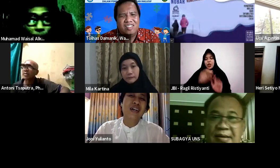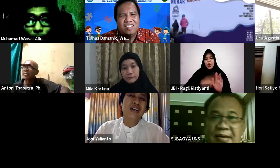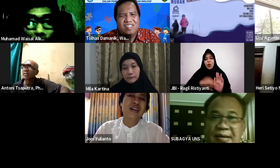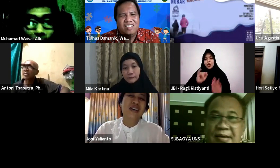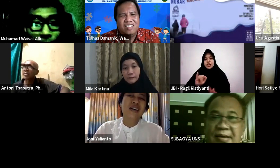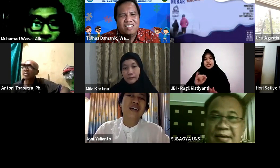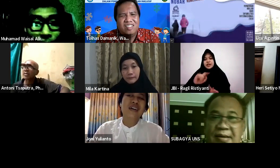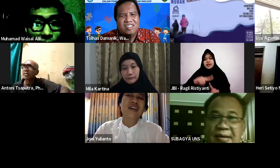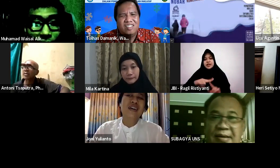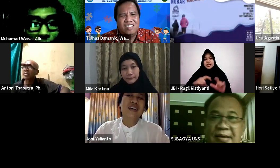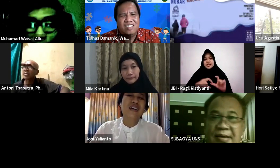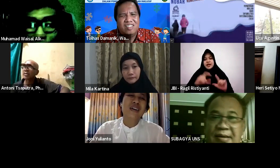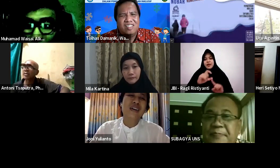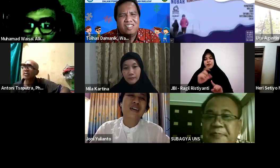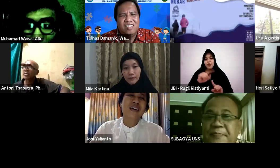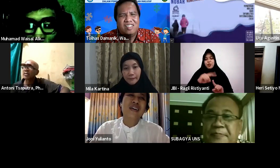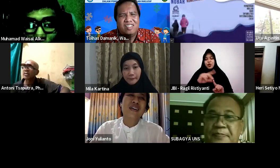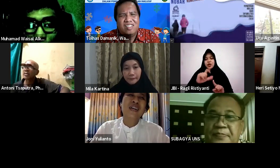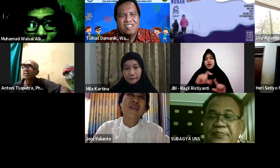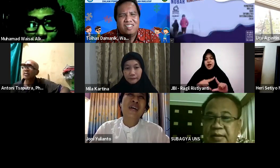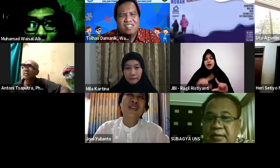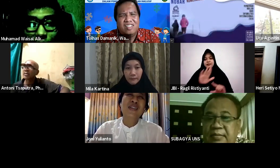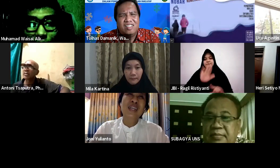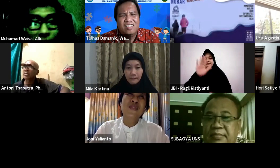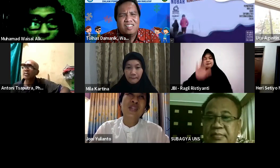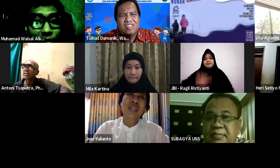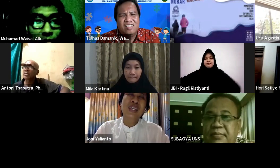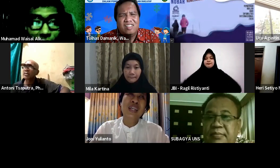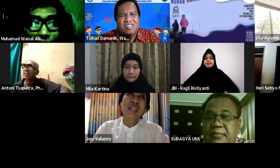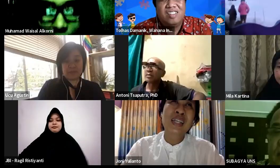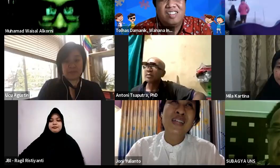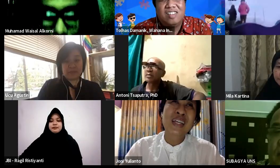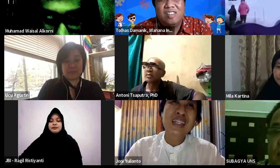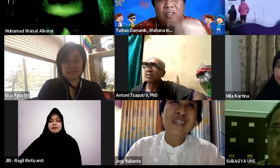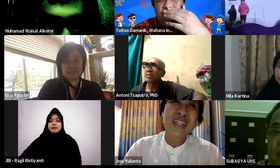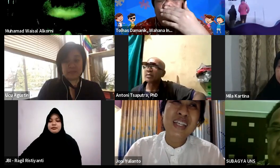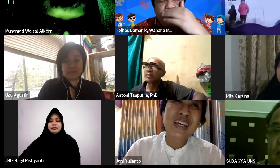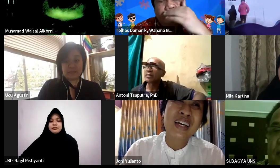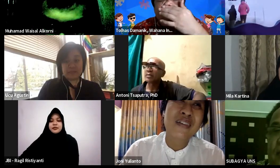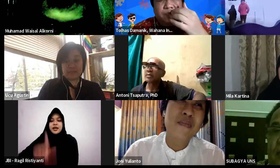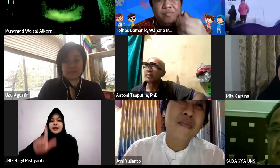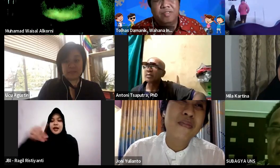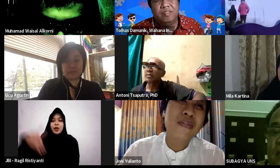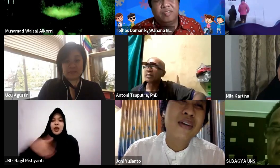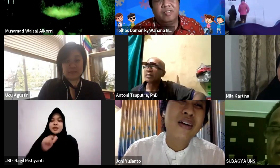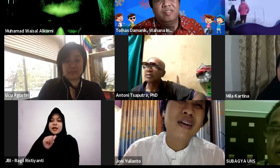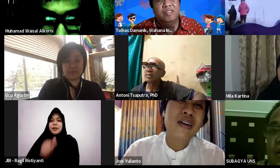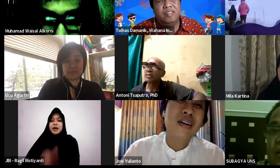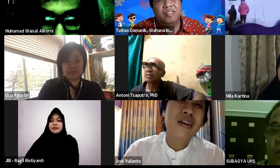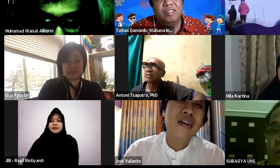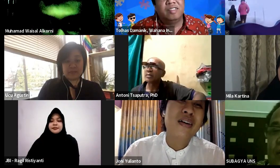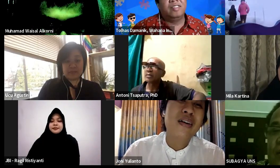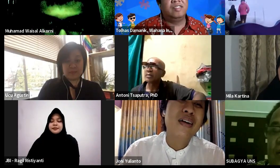Anton Saputra berapa Anthony kemudian ada satu lagi siapa tadi